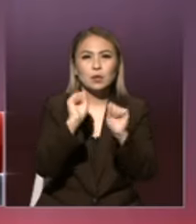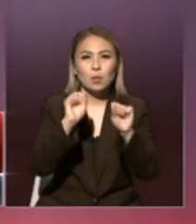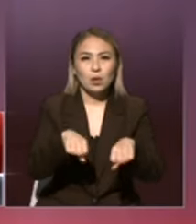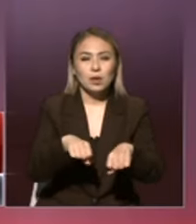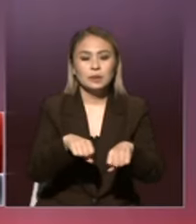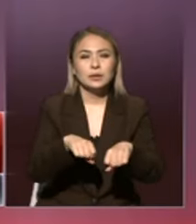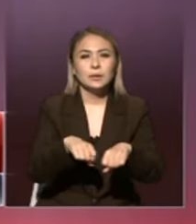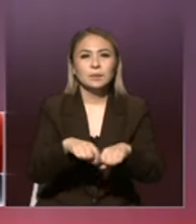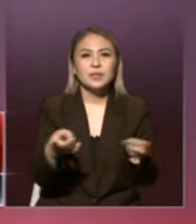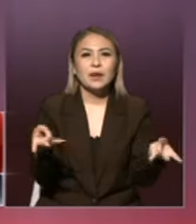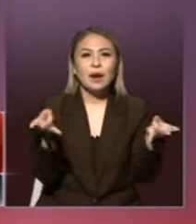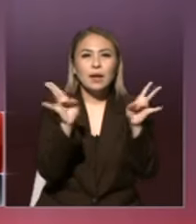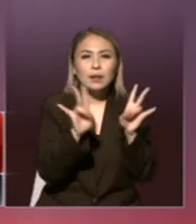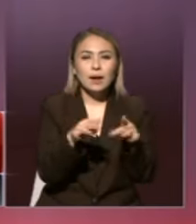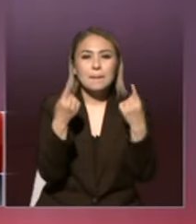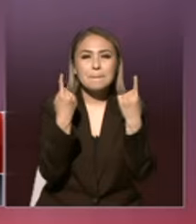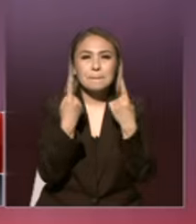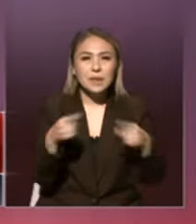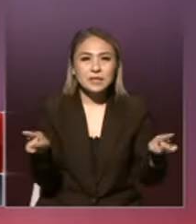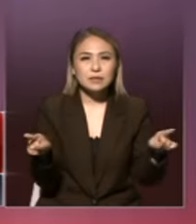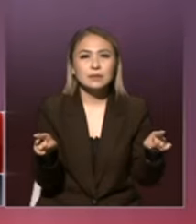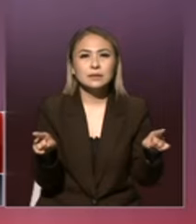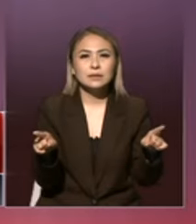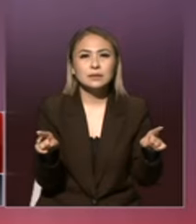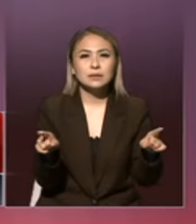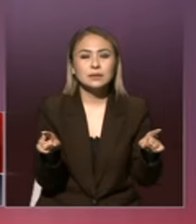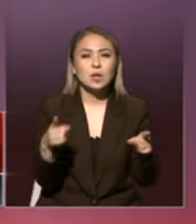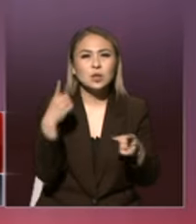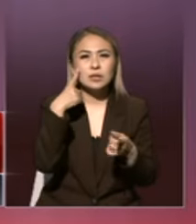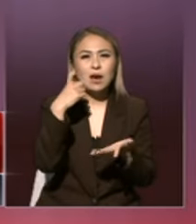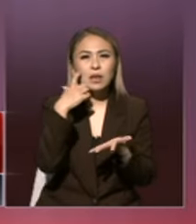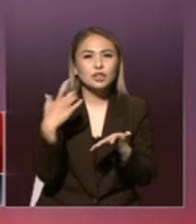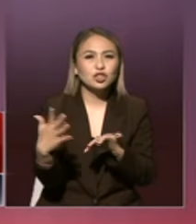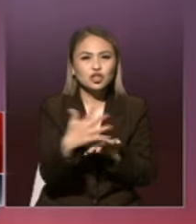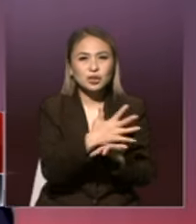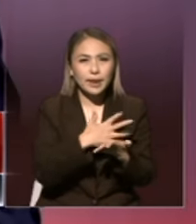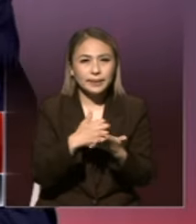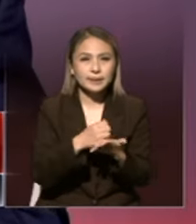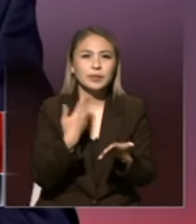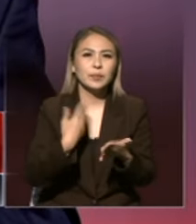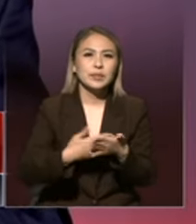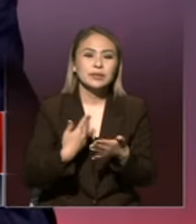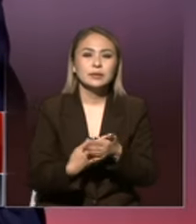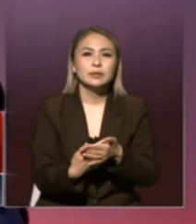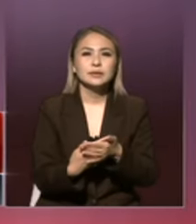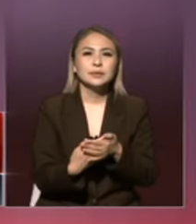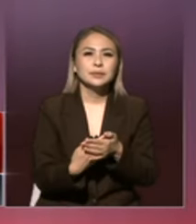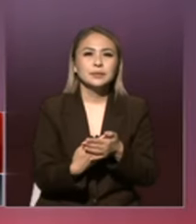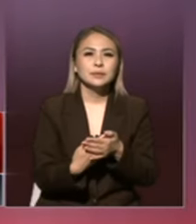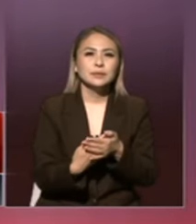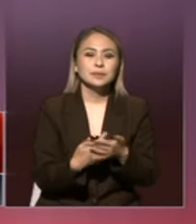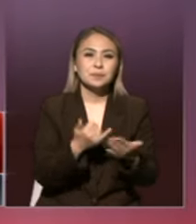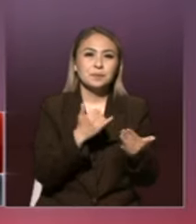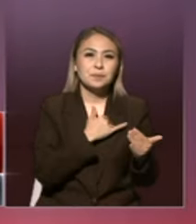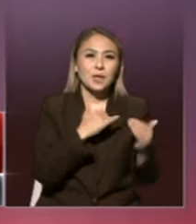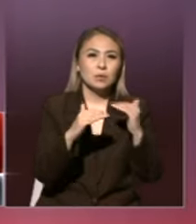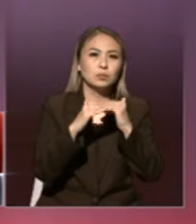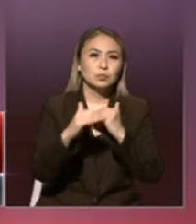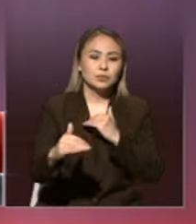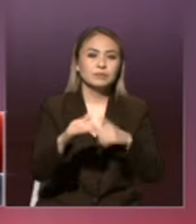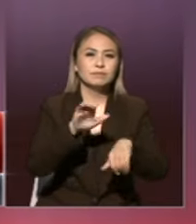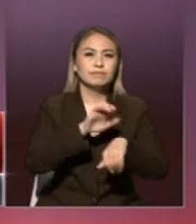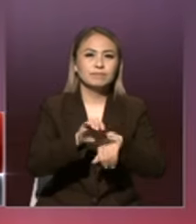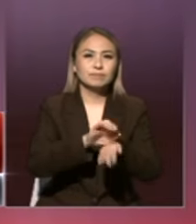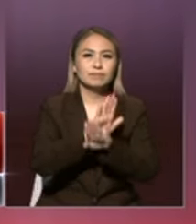енгізілген. Қалған басқа қант жинайтын мысалы біздің елде өндірілмейтін